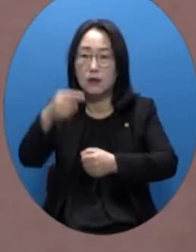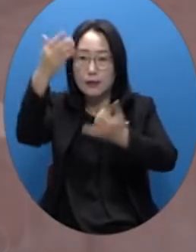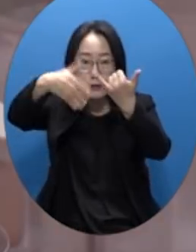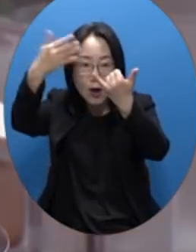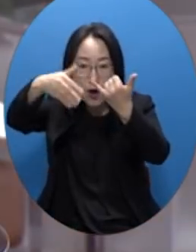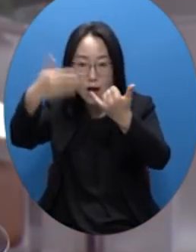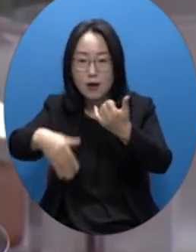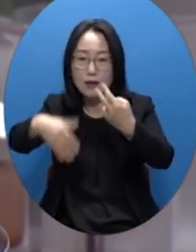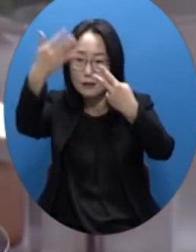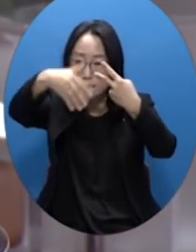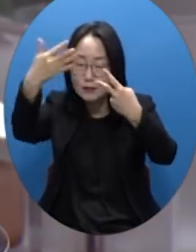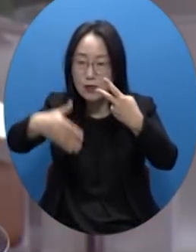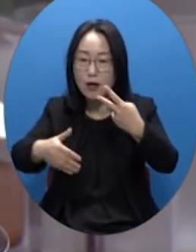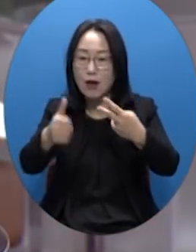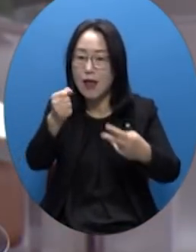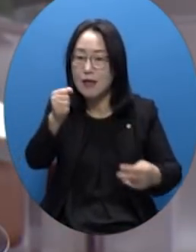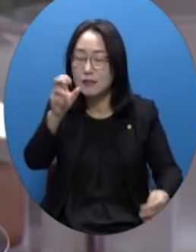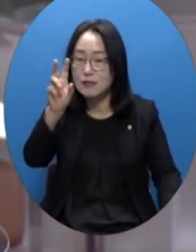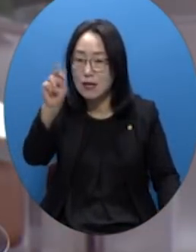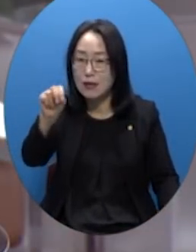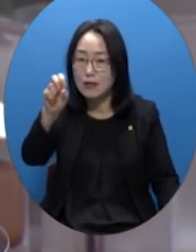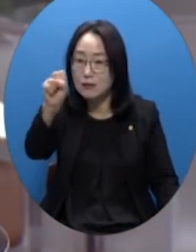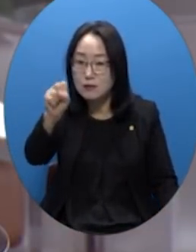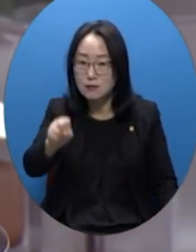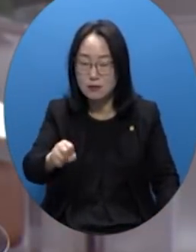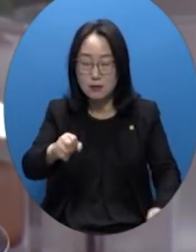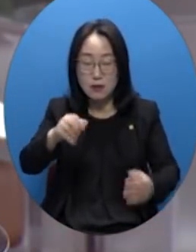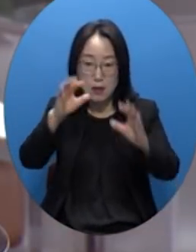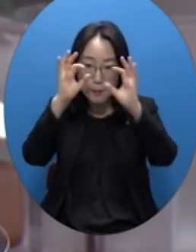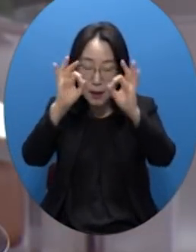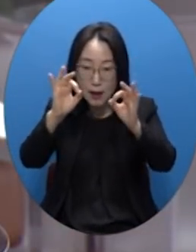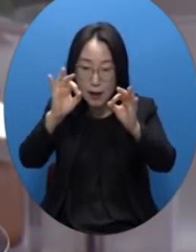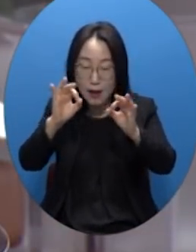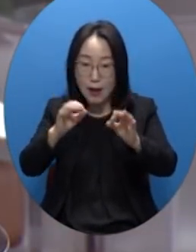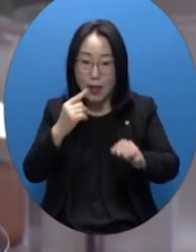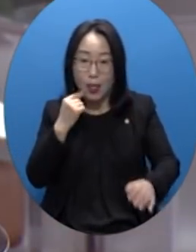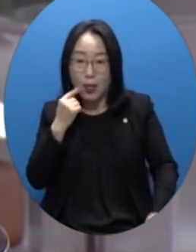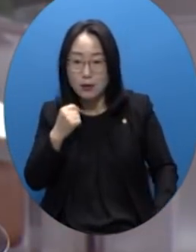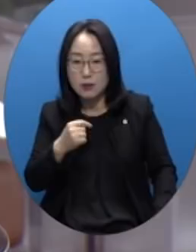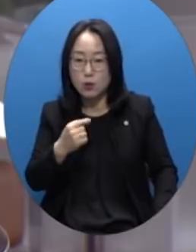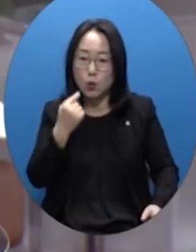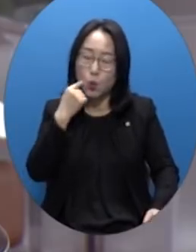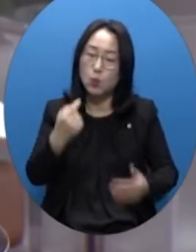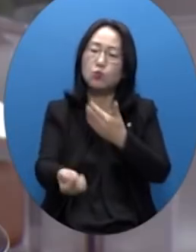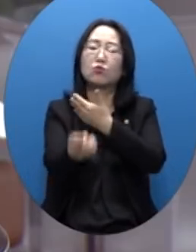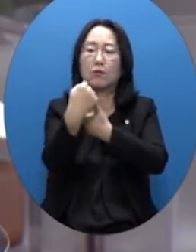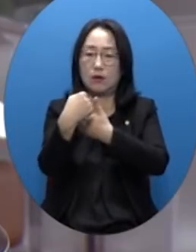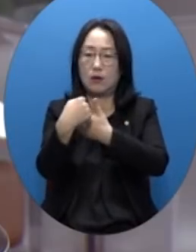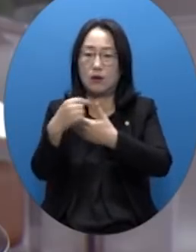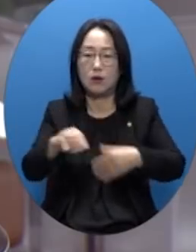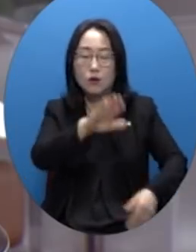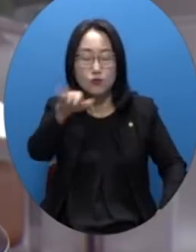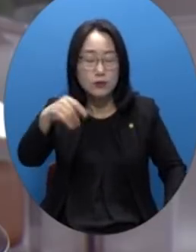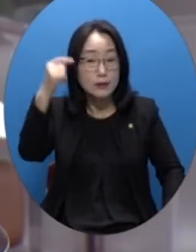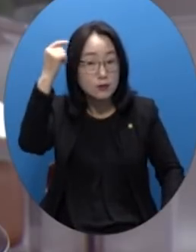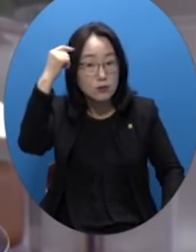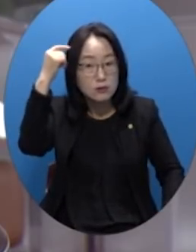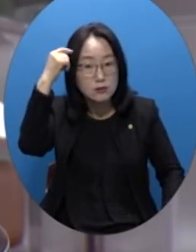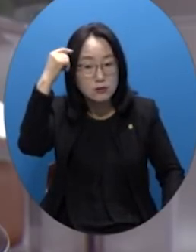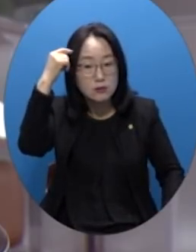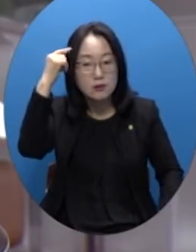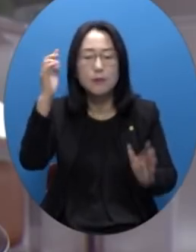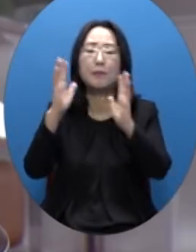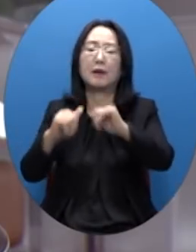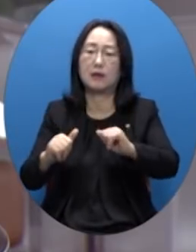든 sns 를 보게 될 때 우리 저희 속에 독이 들어 와서 이 독이 우리의 정신을 파괴하고